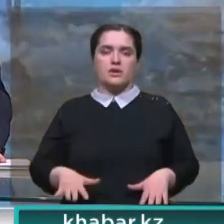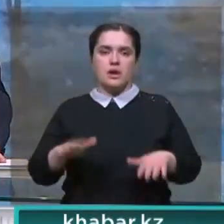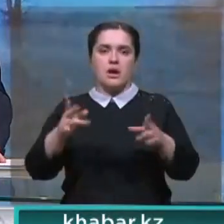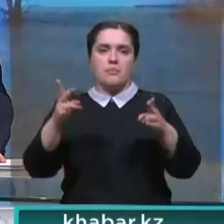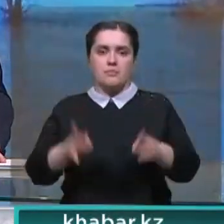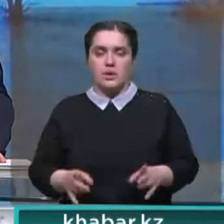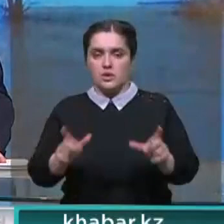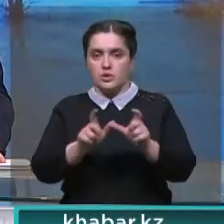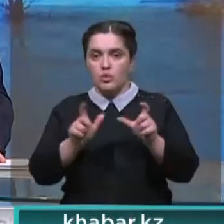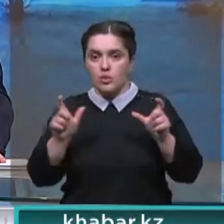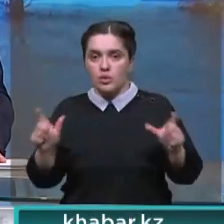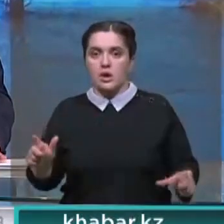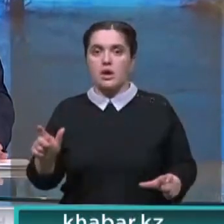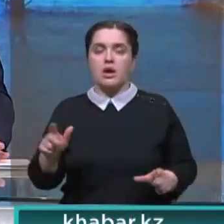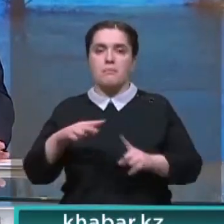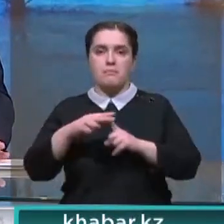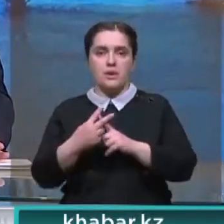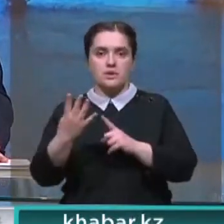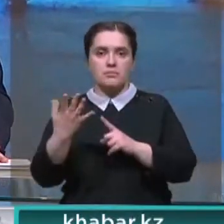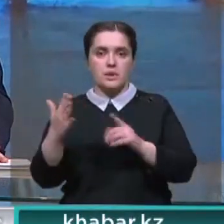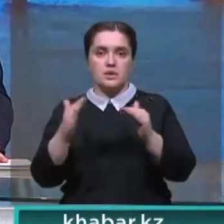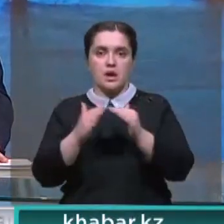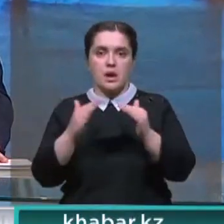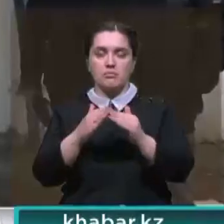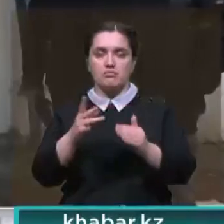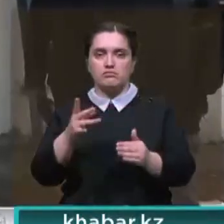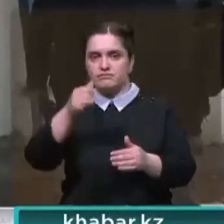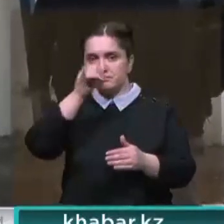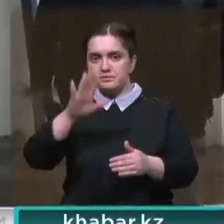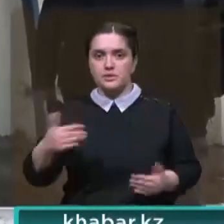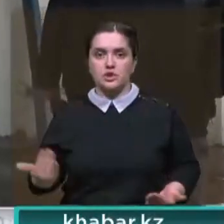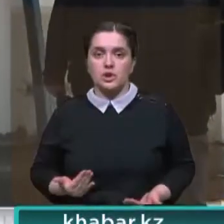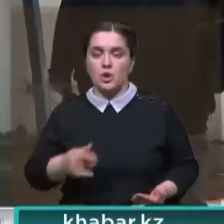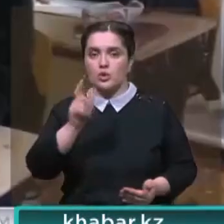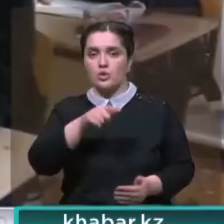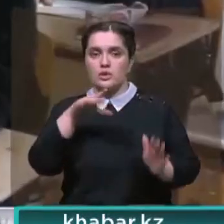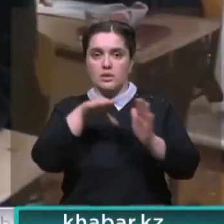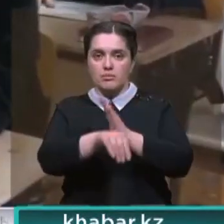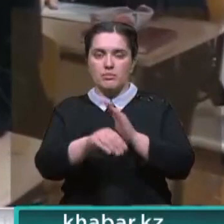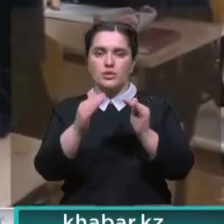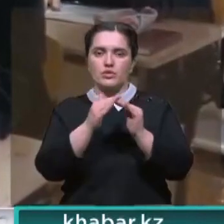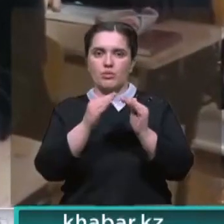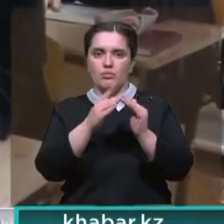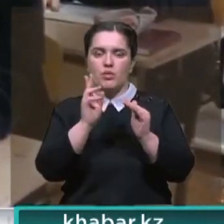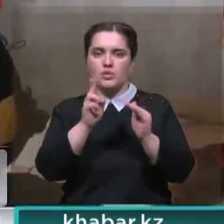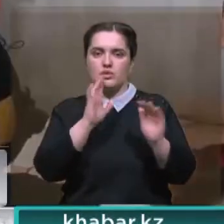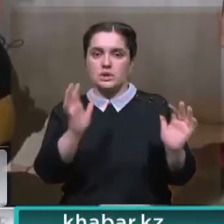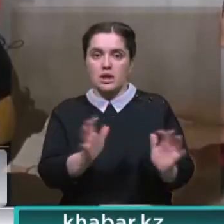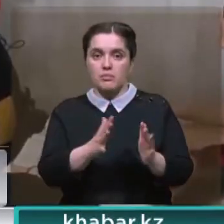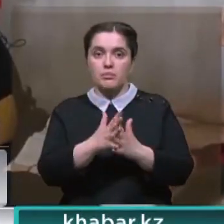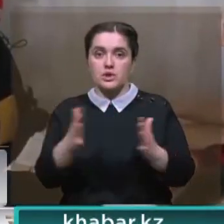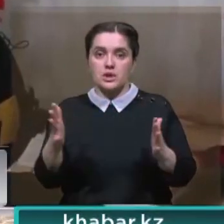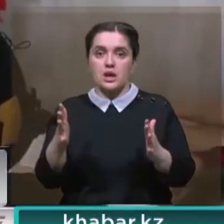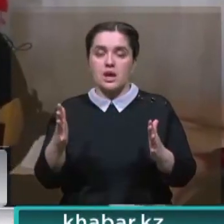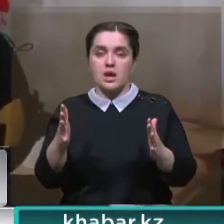воды сильно пострадало здание школы. Половина из 45 домов непригодна для жилья. Людей расселили в уцелевшие дома.